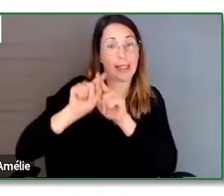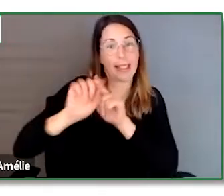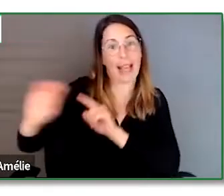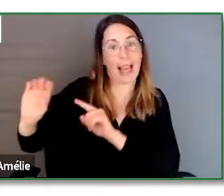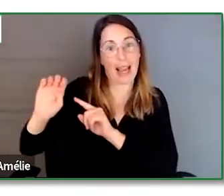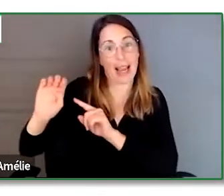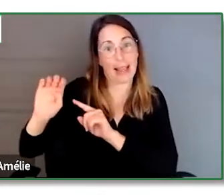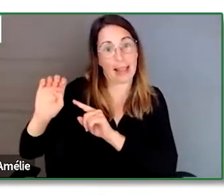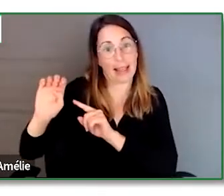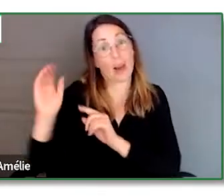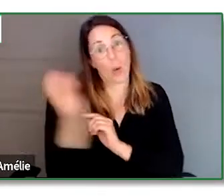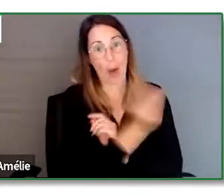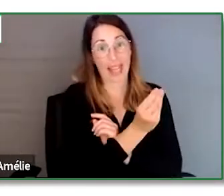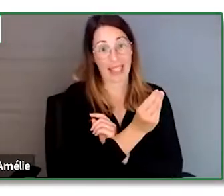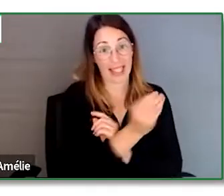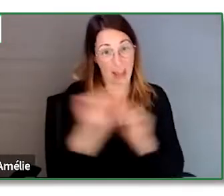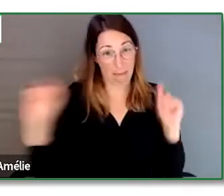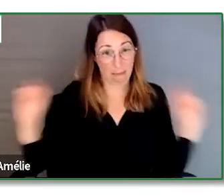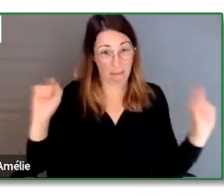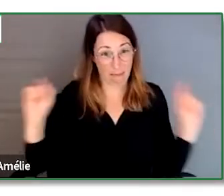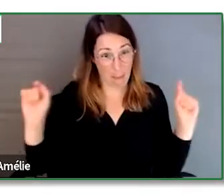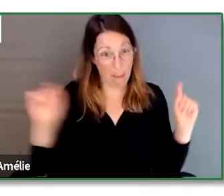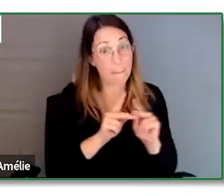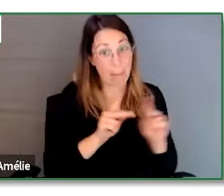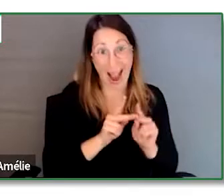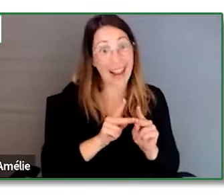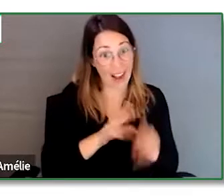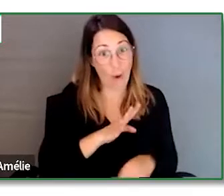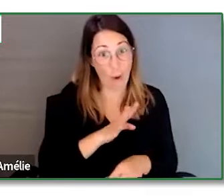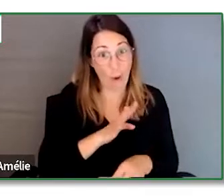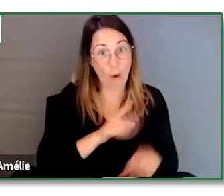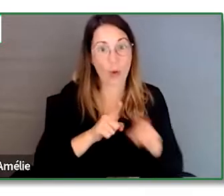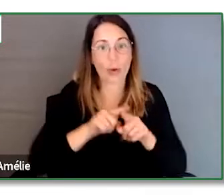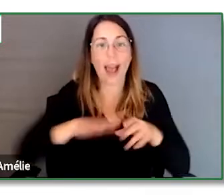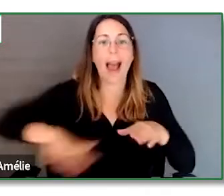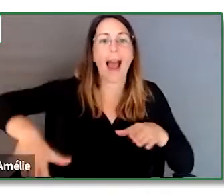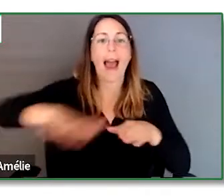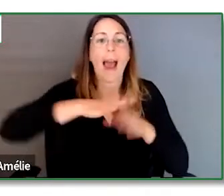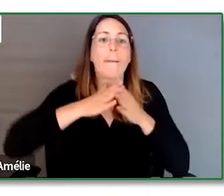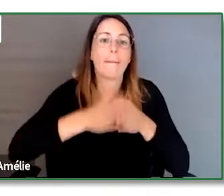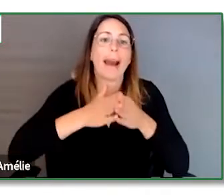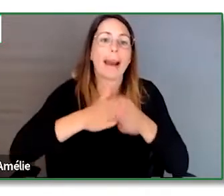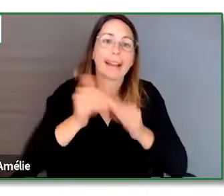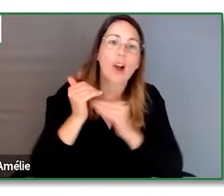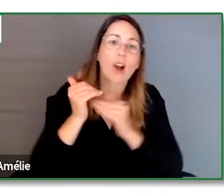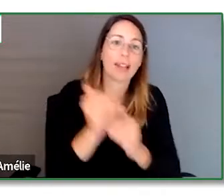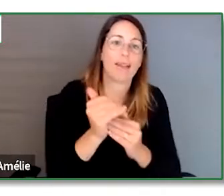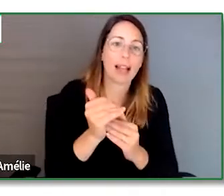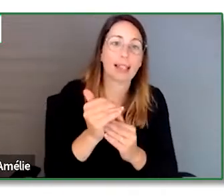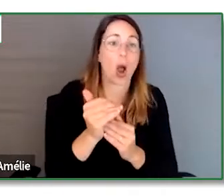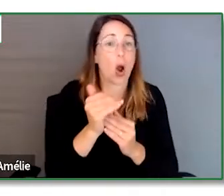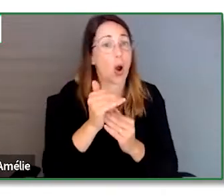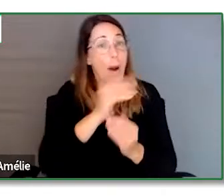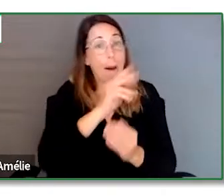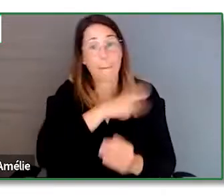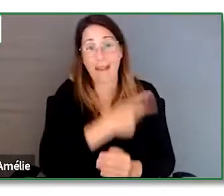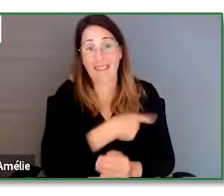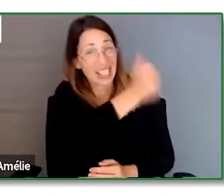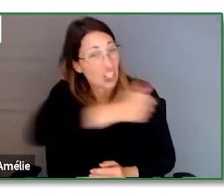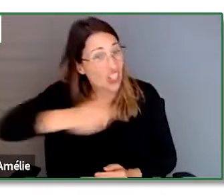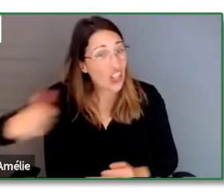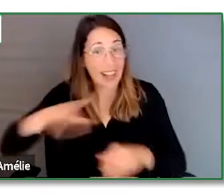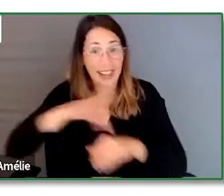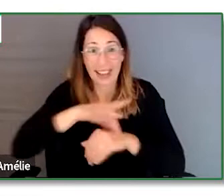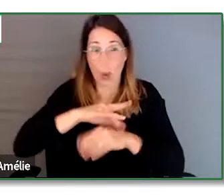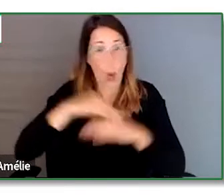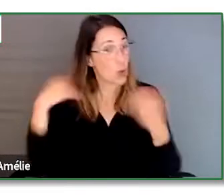parcs situés et des aires marines de conservation situées partout au pays, dans chacune des provinces et territoires. Donc, un très grand territoire à couvrir pour les